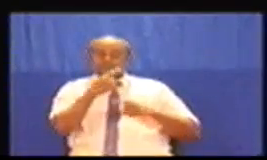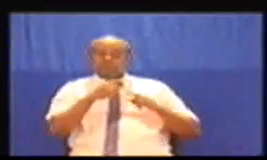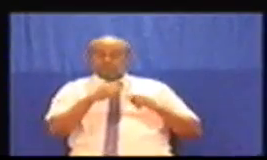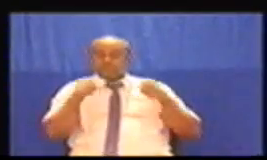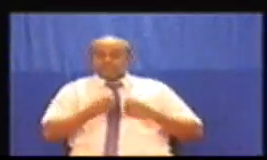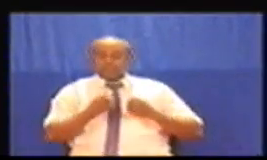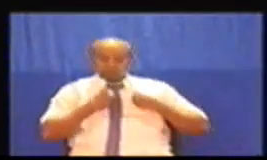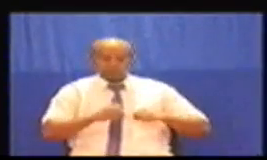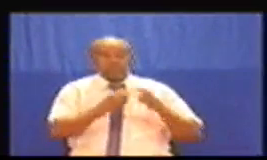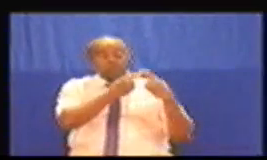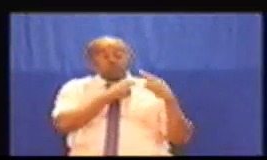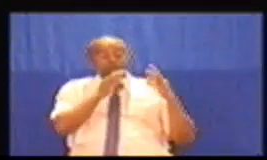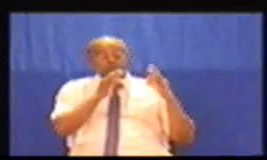sana.